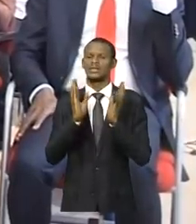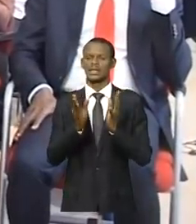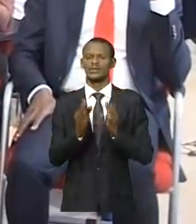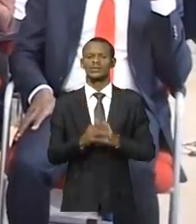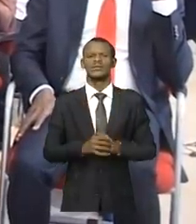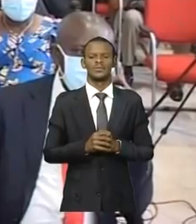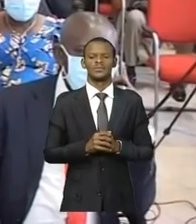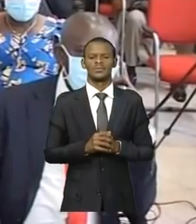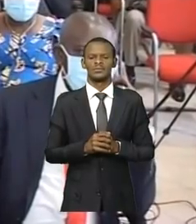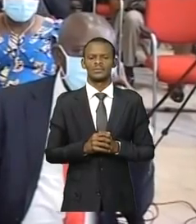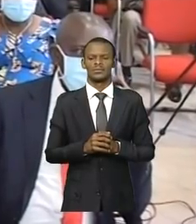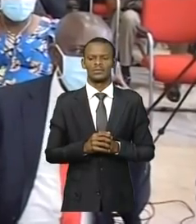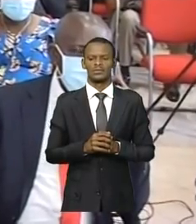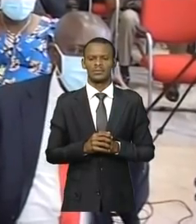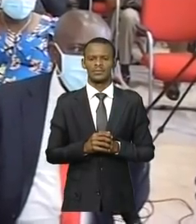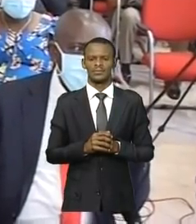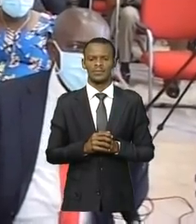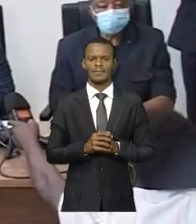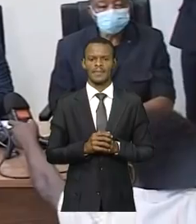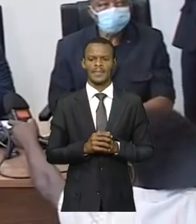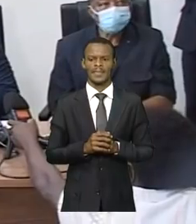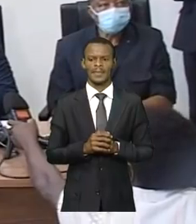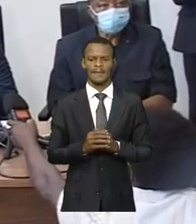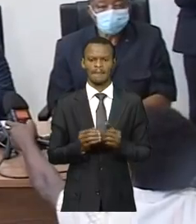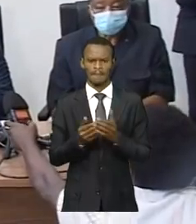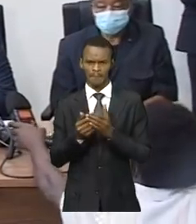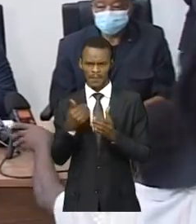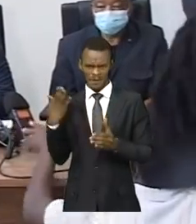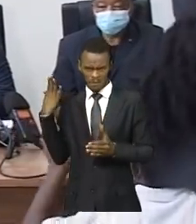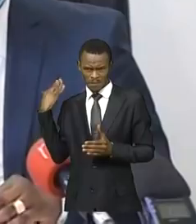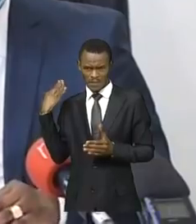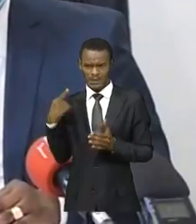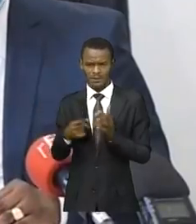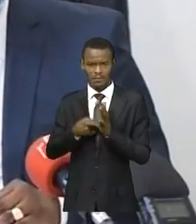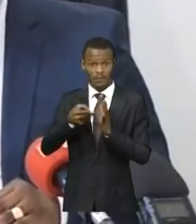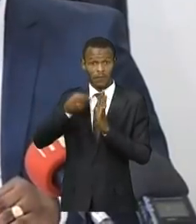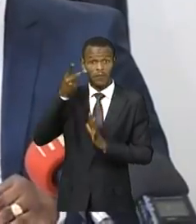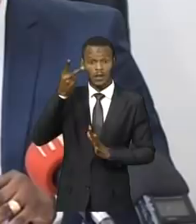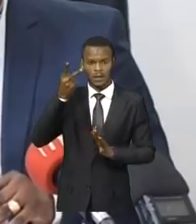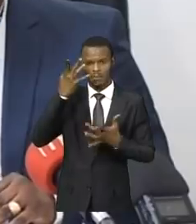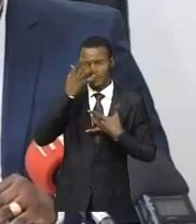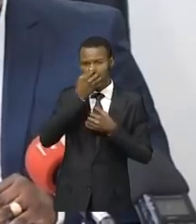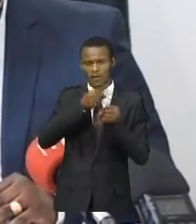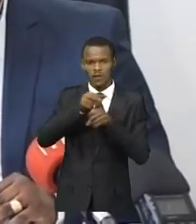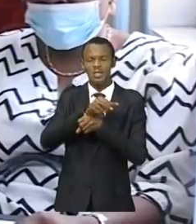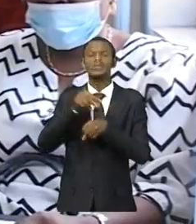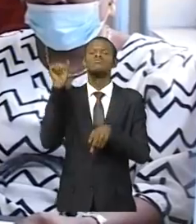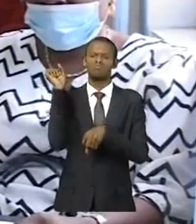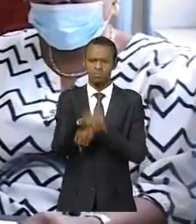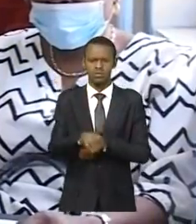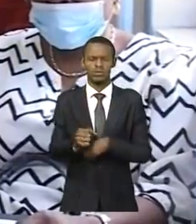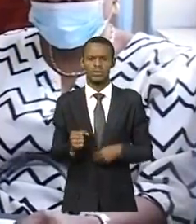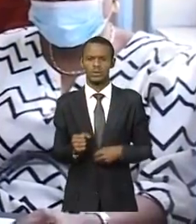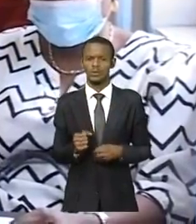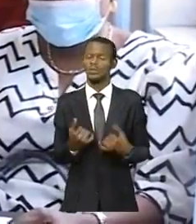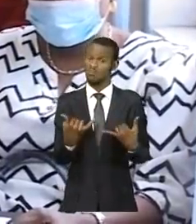Après avoir géré avec succès les deux premières vagues de la pandémie de la COVID-19 en République démocratique du Congo, la situation